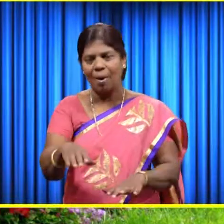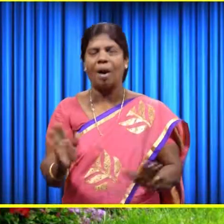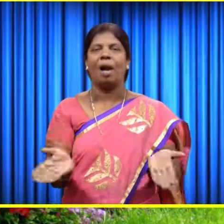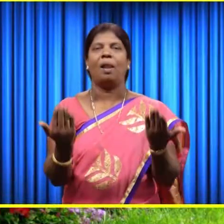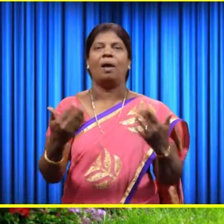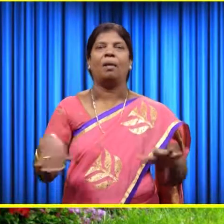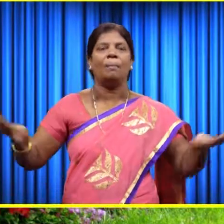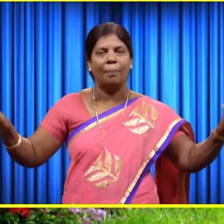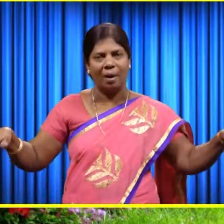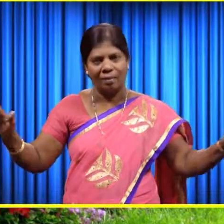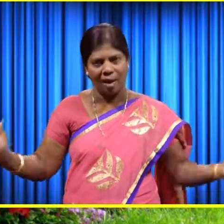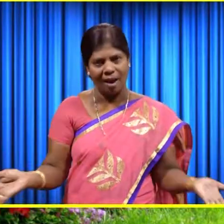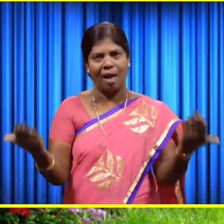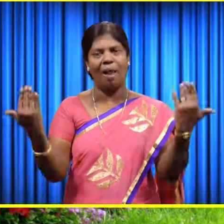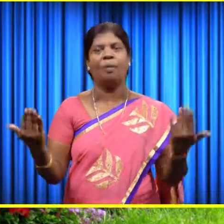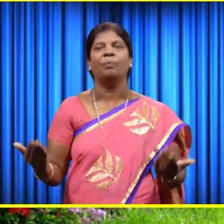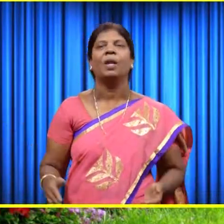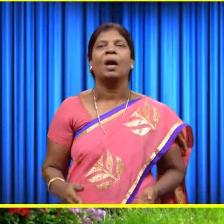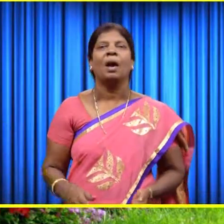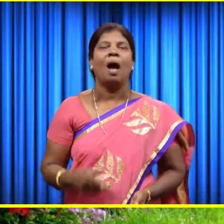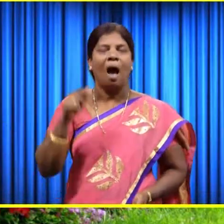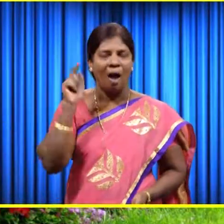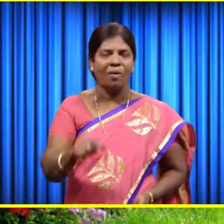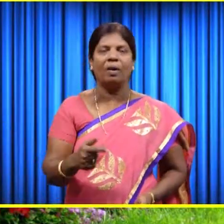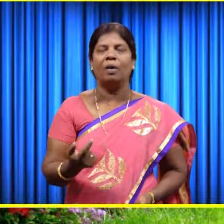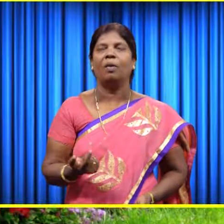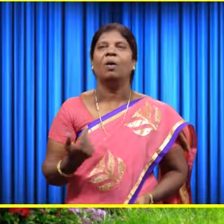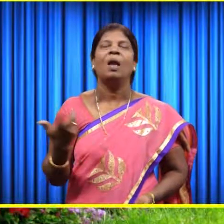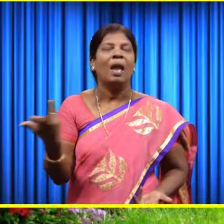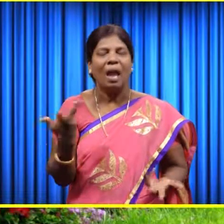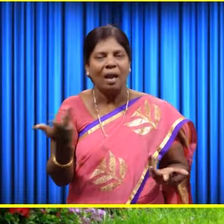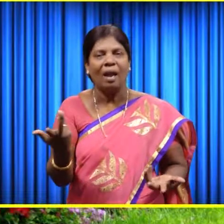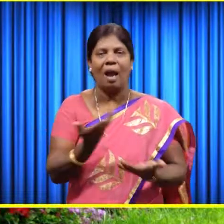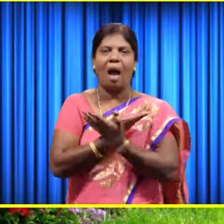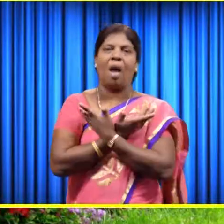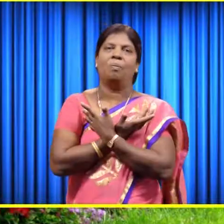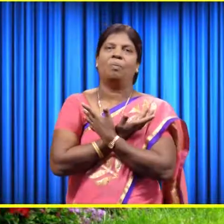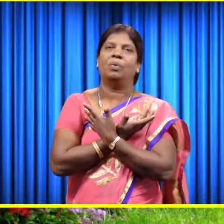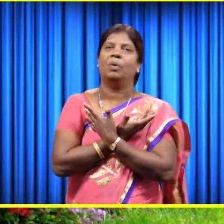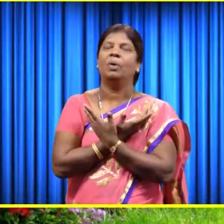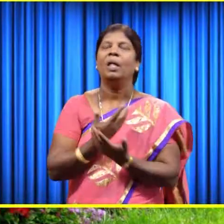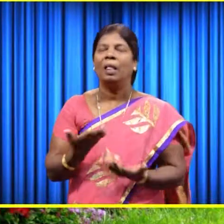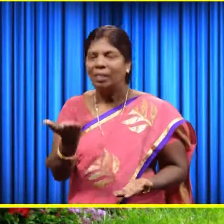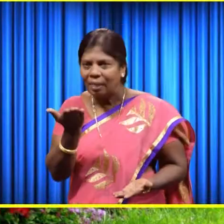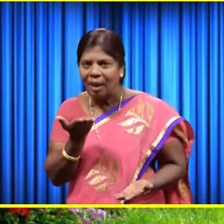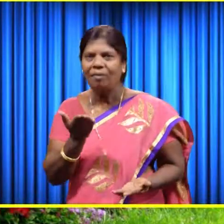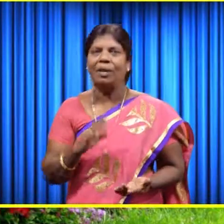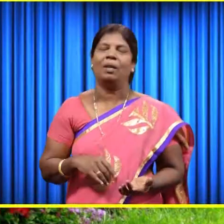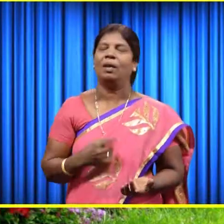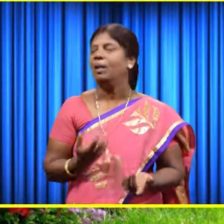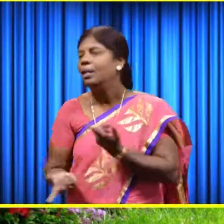மிருகமாயிருந்தாலும் பறவைகளாயிருந்தாலும் அவைகளும் தங்களுக்குரிய நிலைகளிலே அன்பை